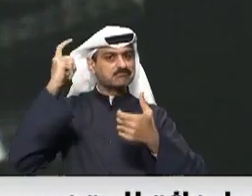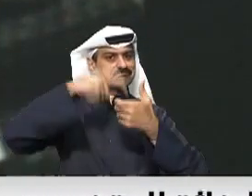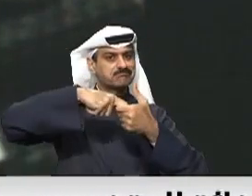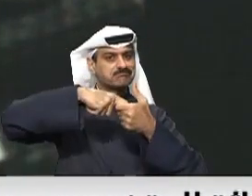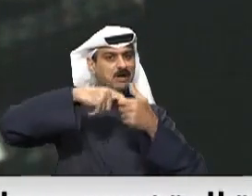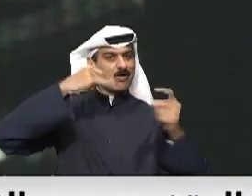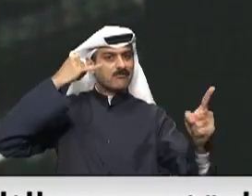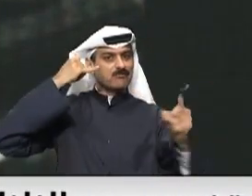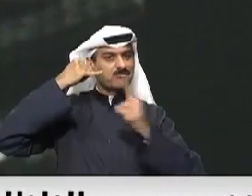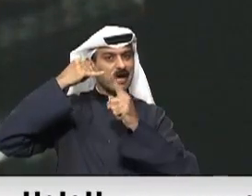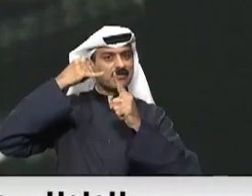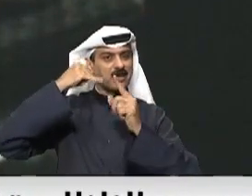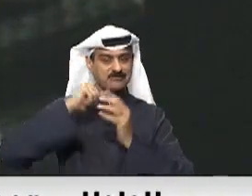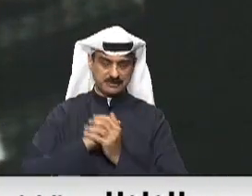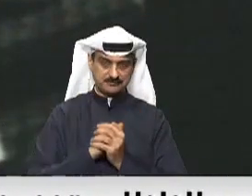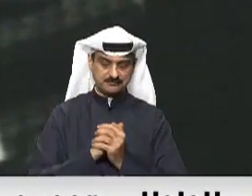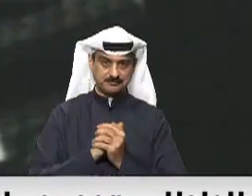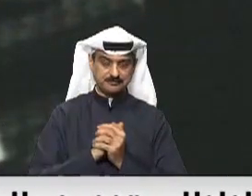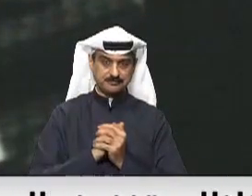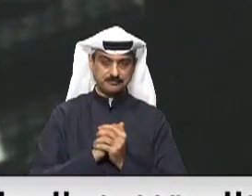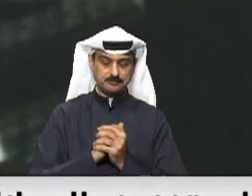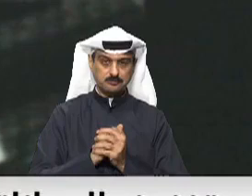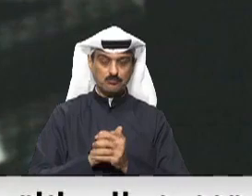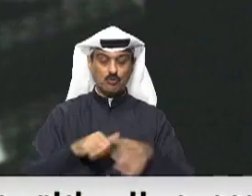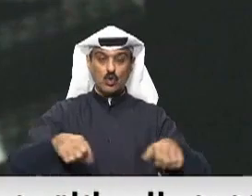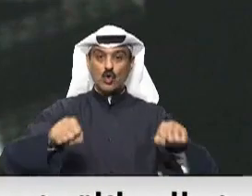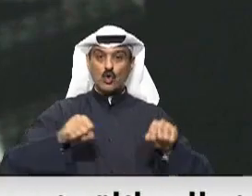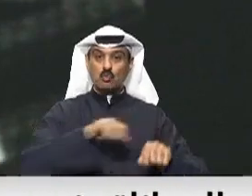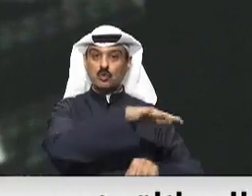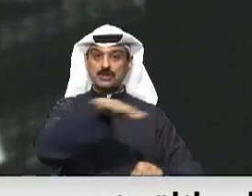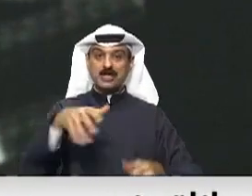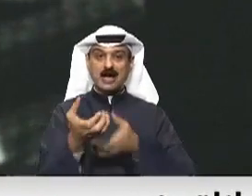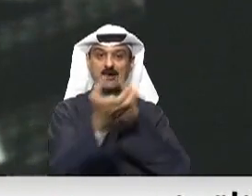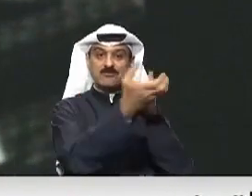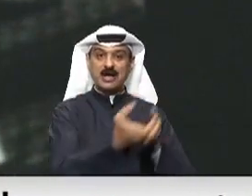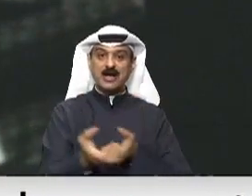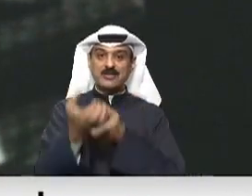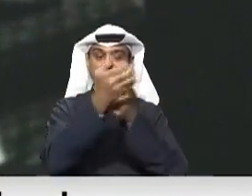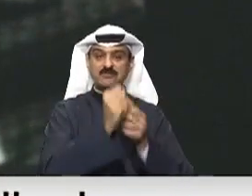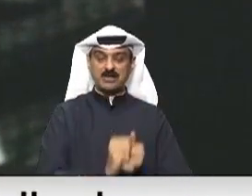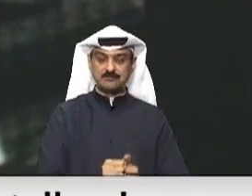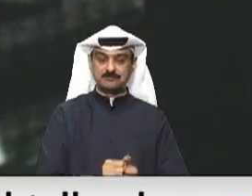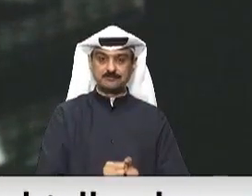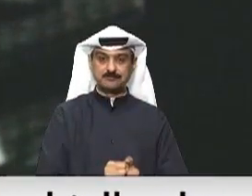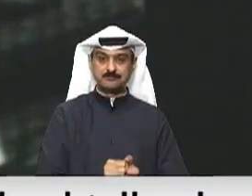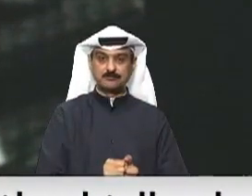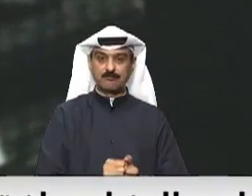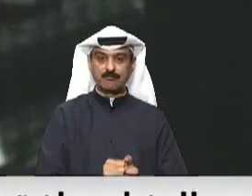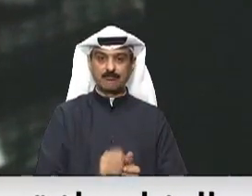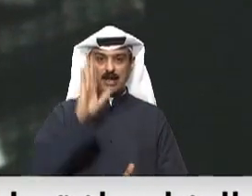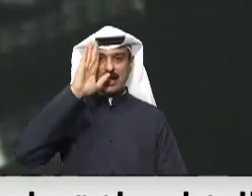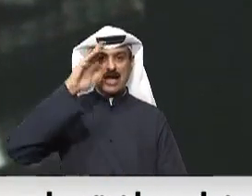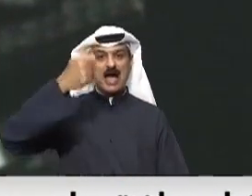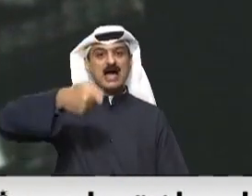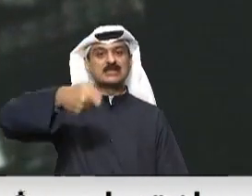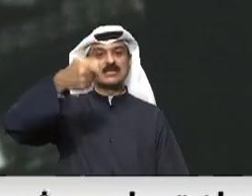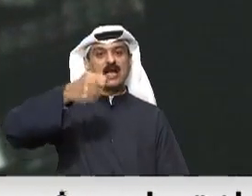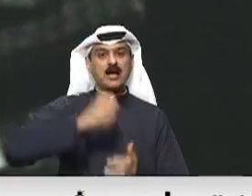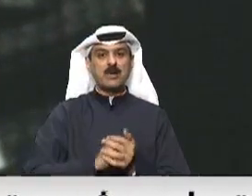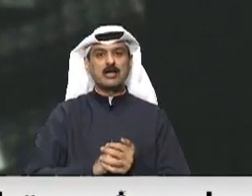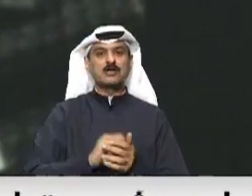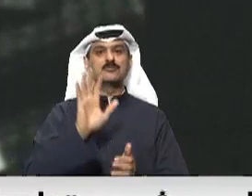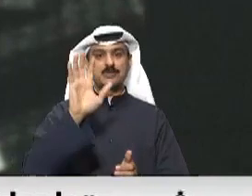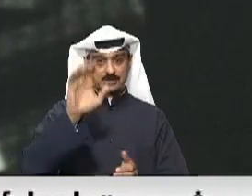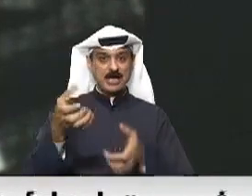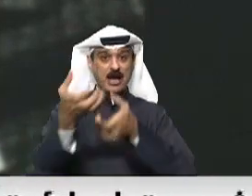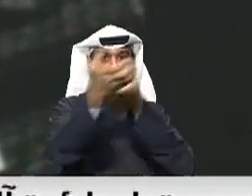السيد المكراد مدير عام القوة خالد المكراد. فريق خالد، لا شك بأن قوة الإطفاء العام لديها